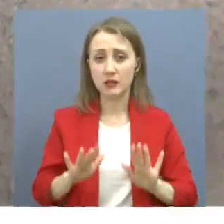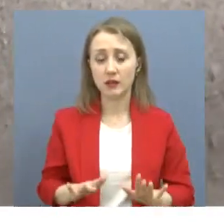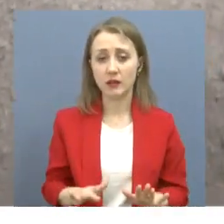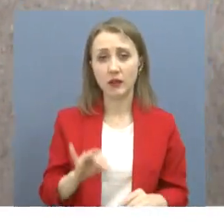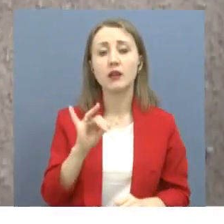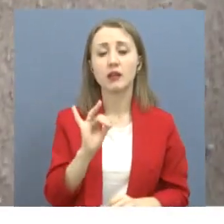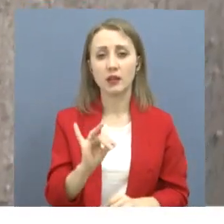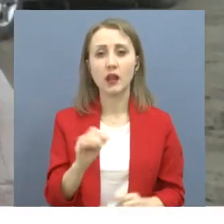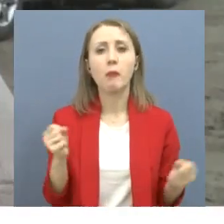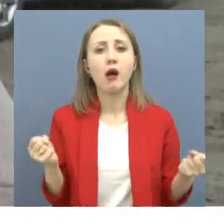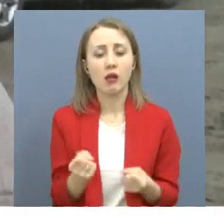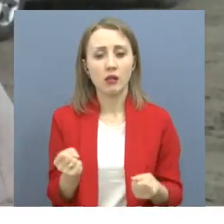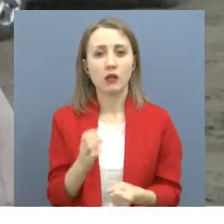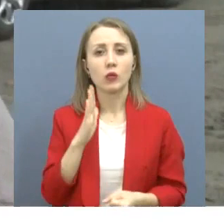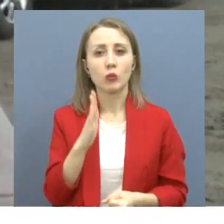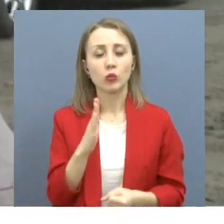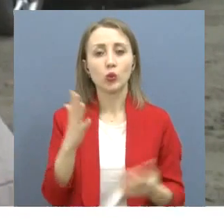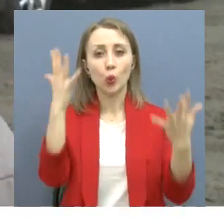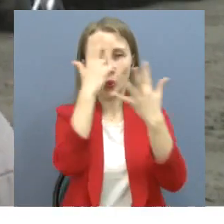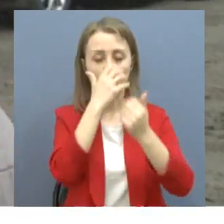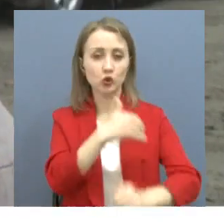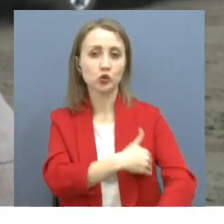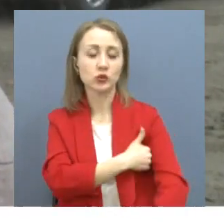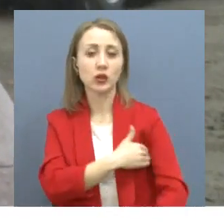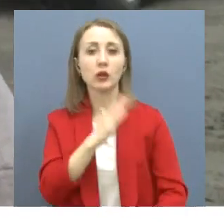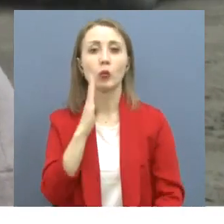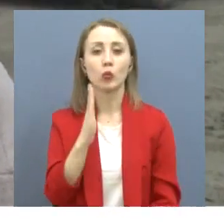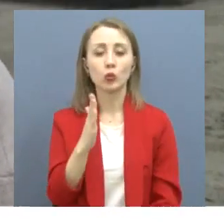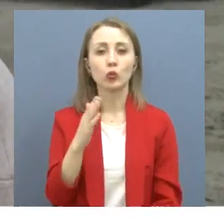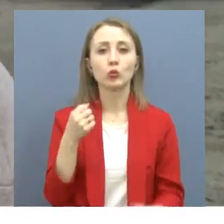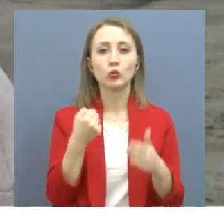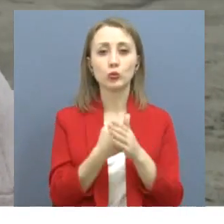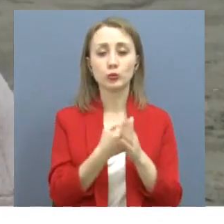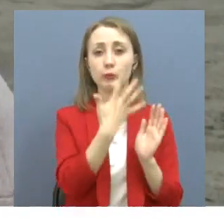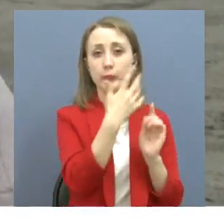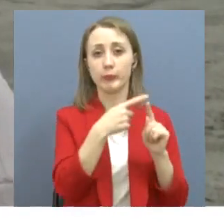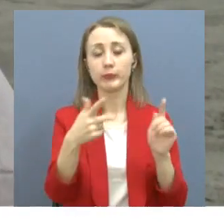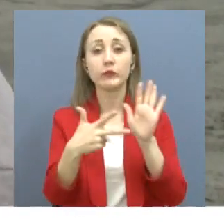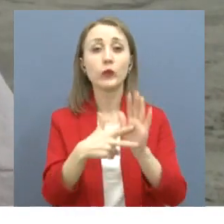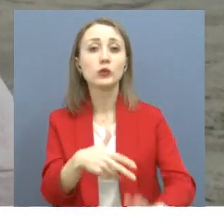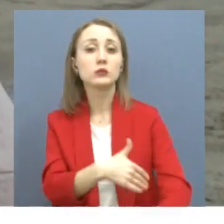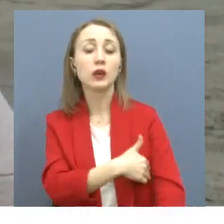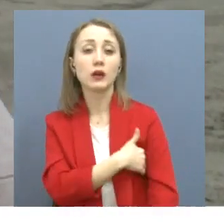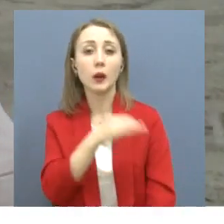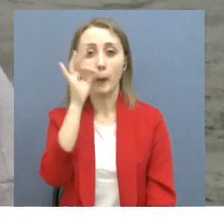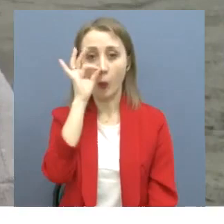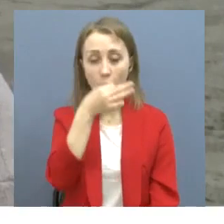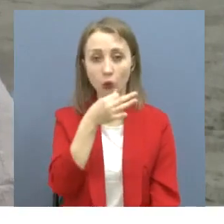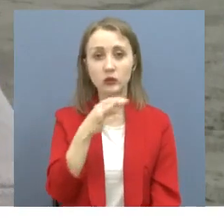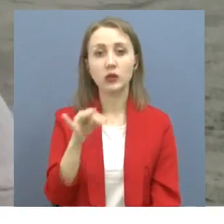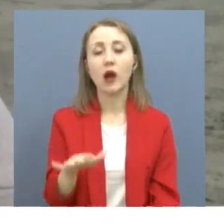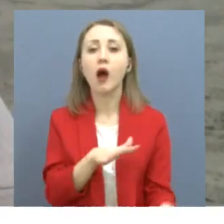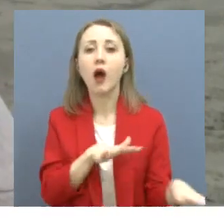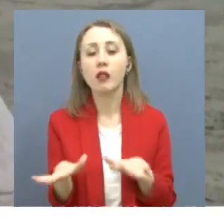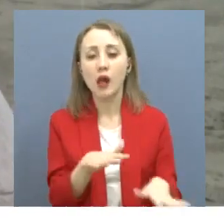и похолодание. Ночная температура сегодня ночью ожидается до 5-8 градусов мороза.